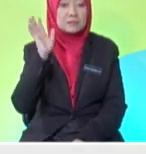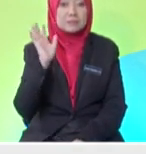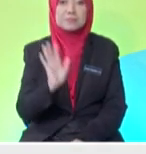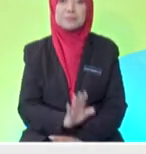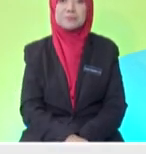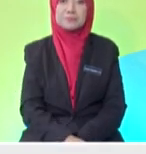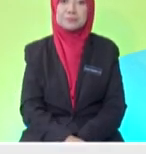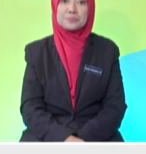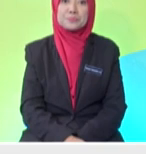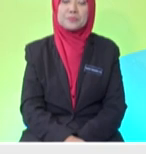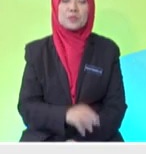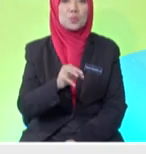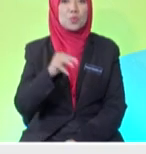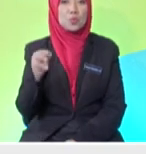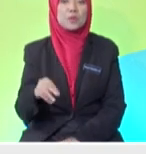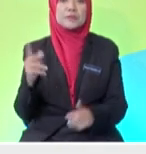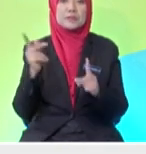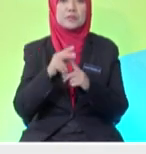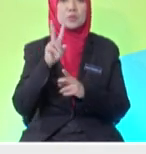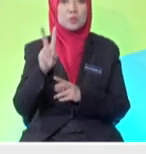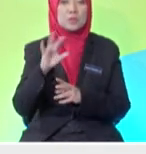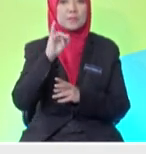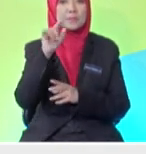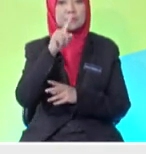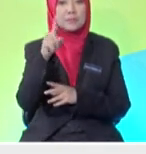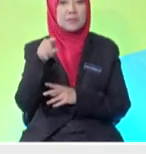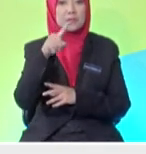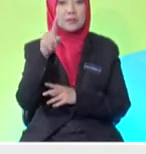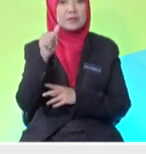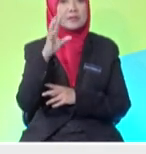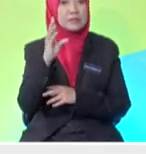Oke pelajar kedua Izat Farhan apa kabar